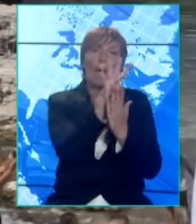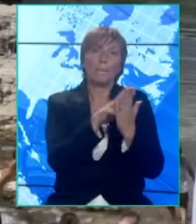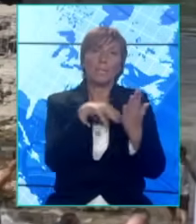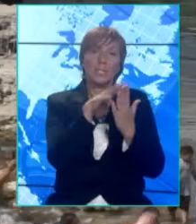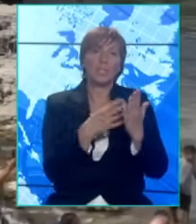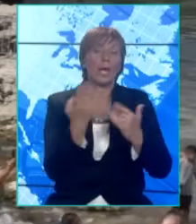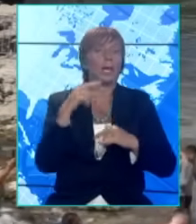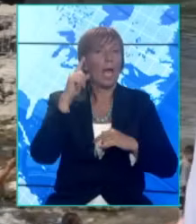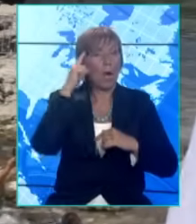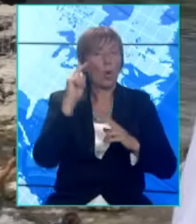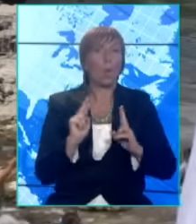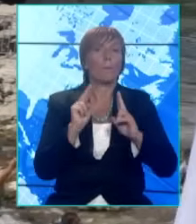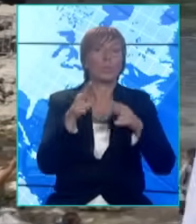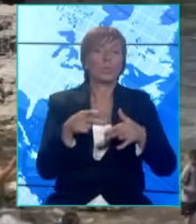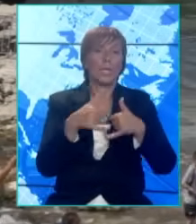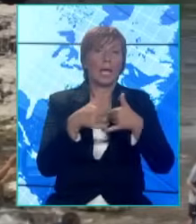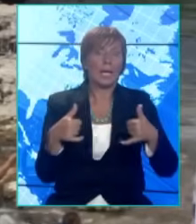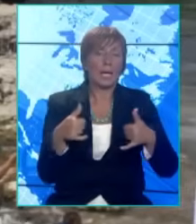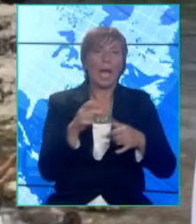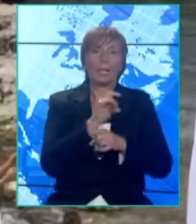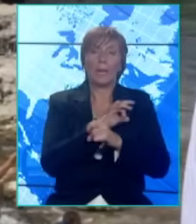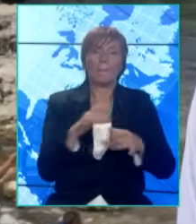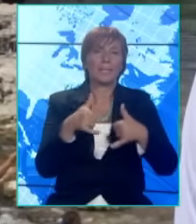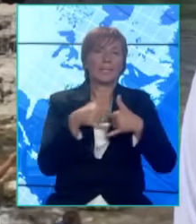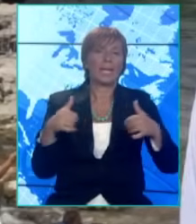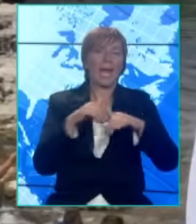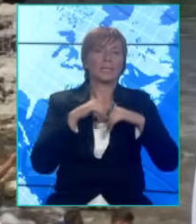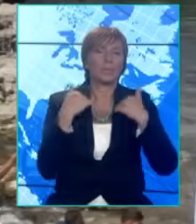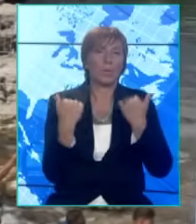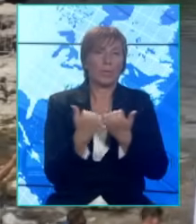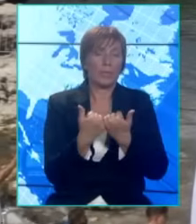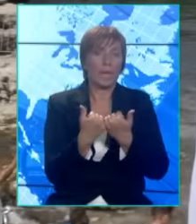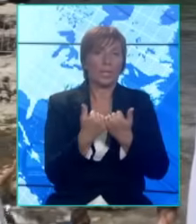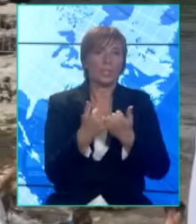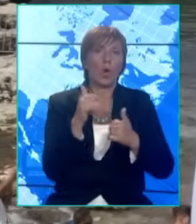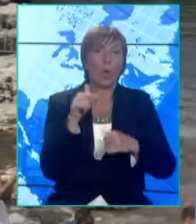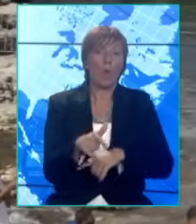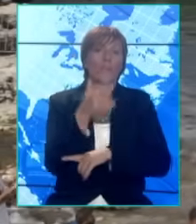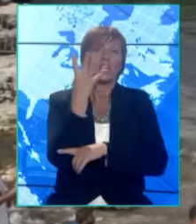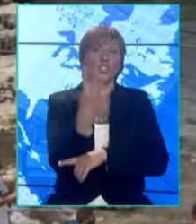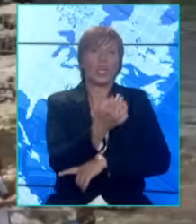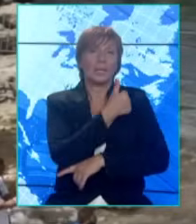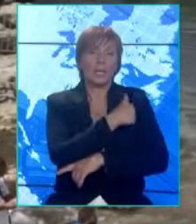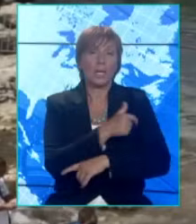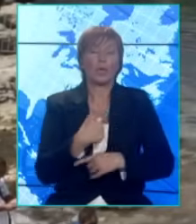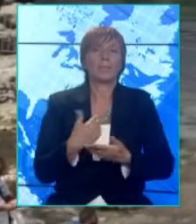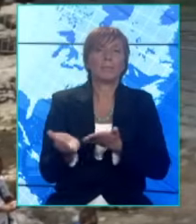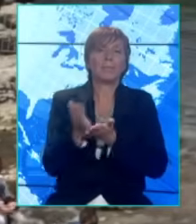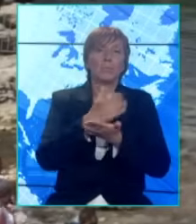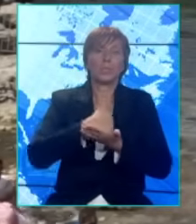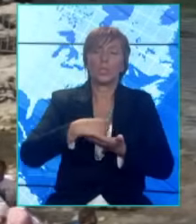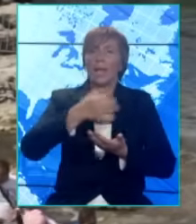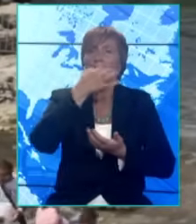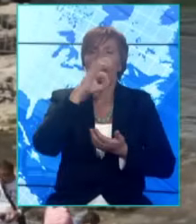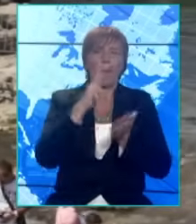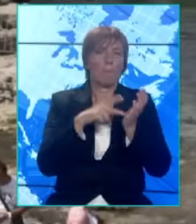nekad smatrao gradom slučajem, 8 godina bez gradskog vijeća grada Mostara, da ove 4 godine ovaj mandat smo iskoristili na najbolji